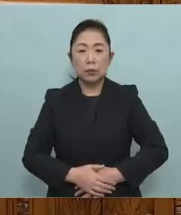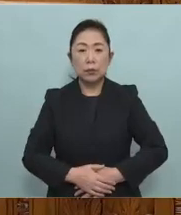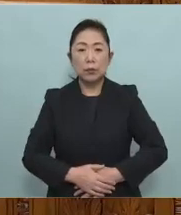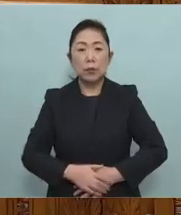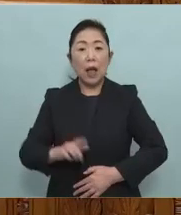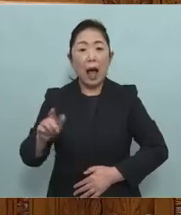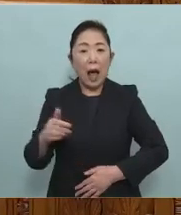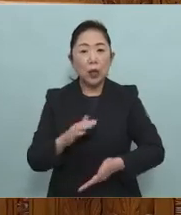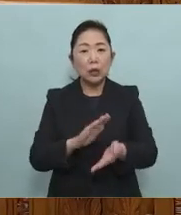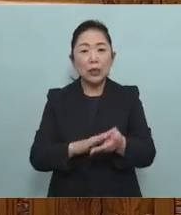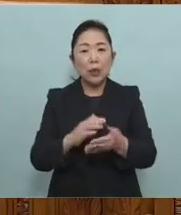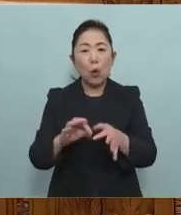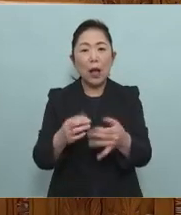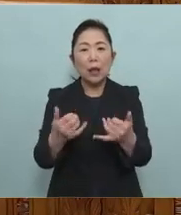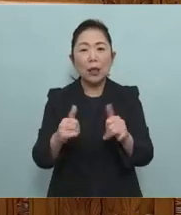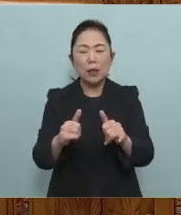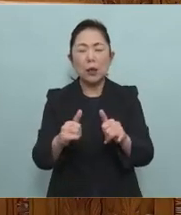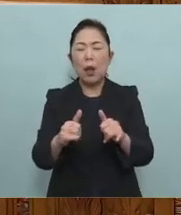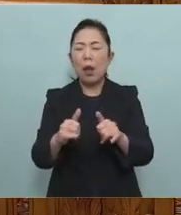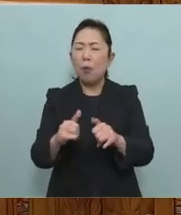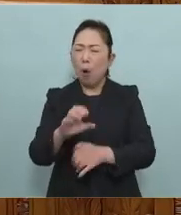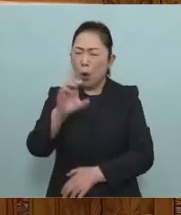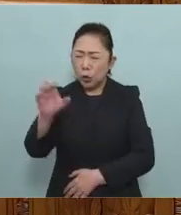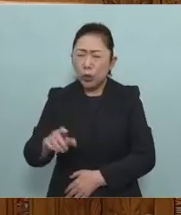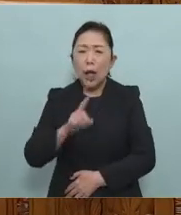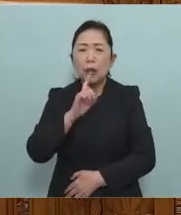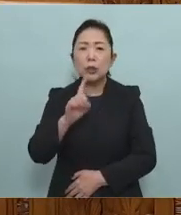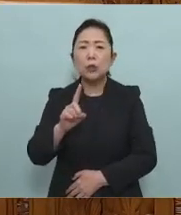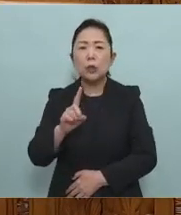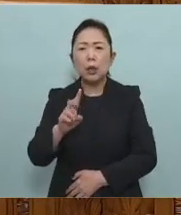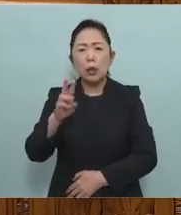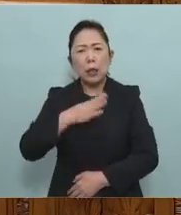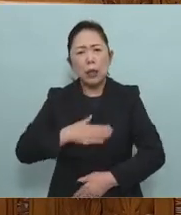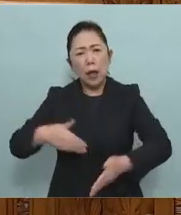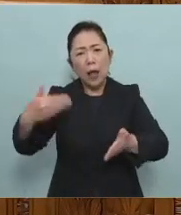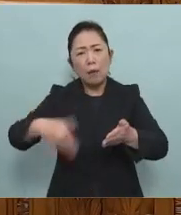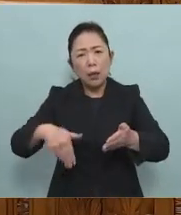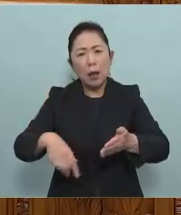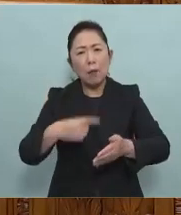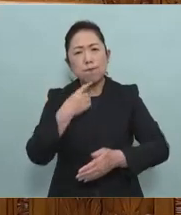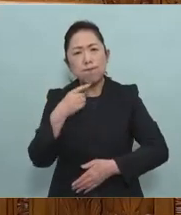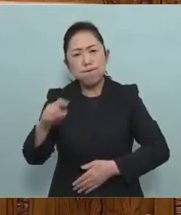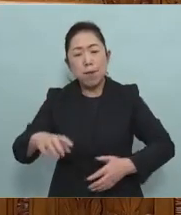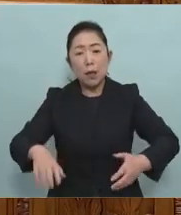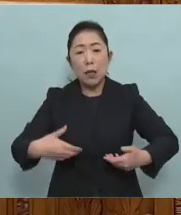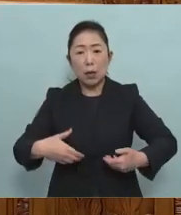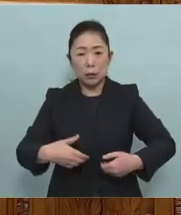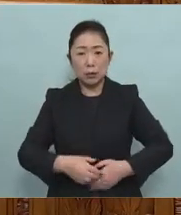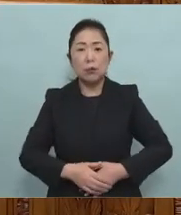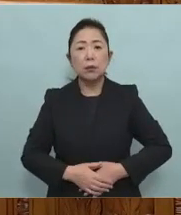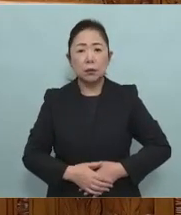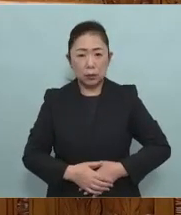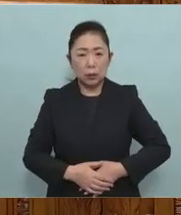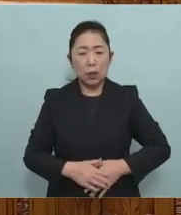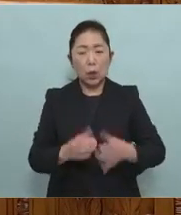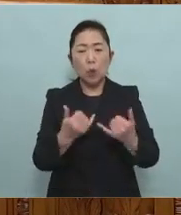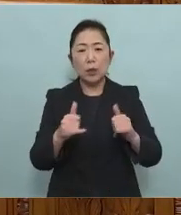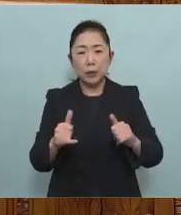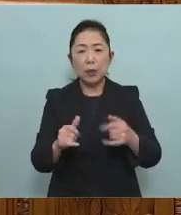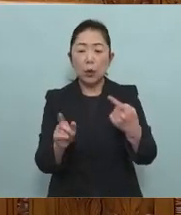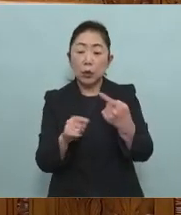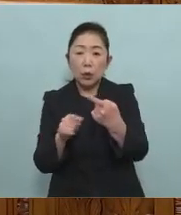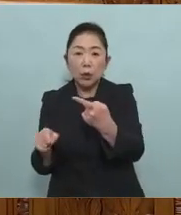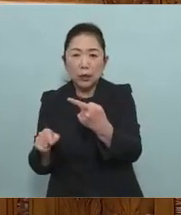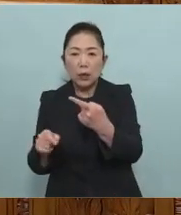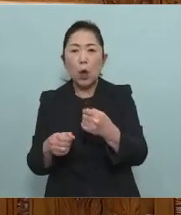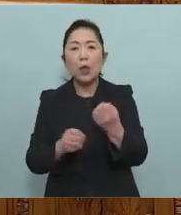ある医療関係者は、何度同じことを申し上げればご理解いただけるのかと怒りをにじませながら、国民のお一人お一人